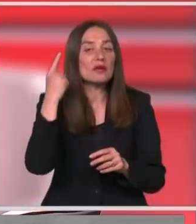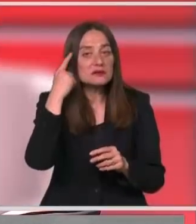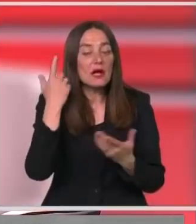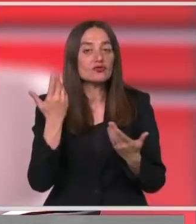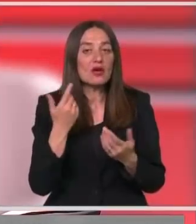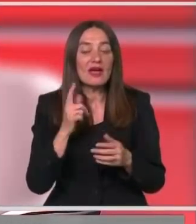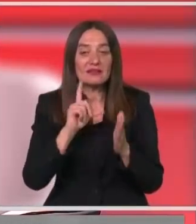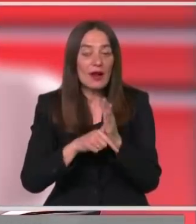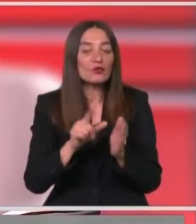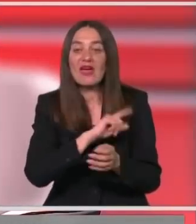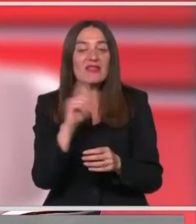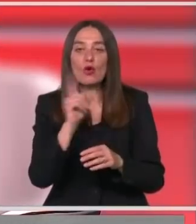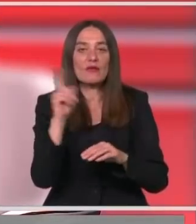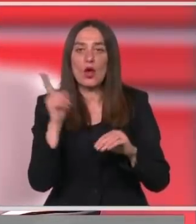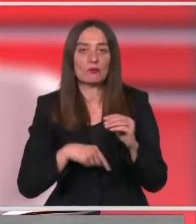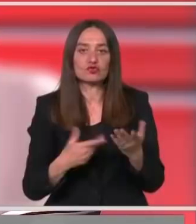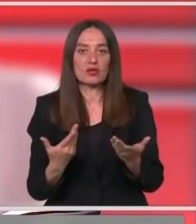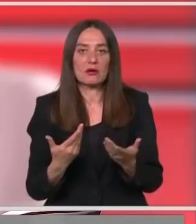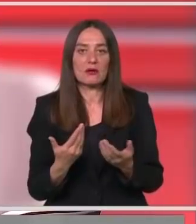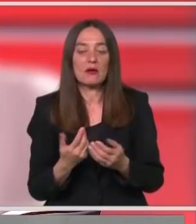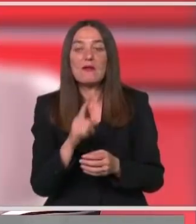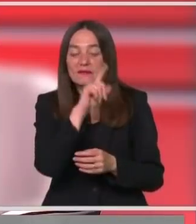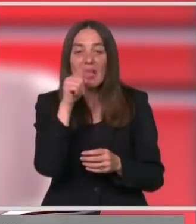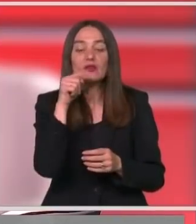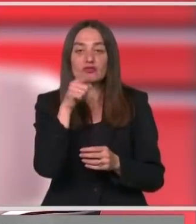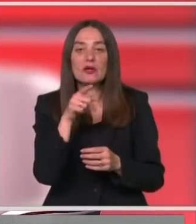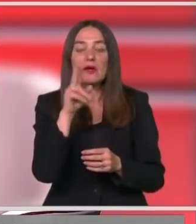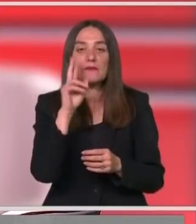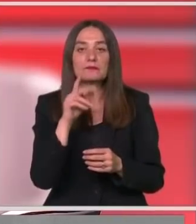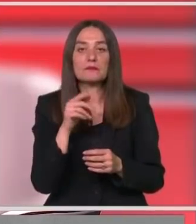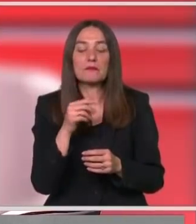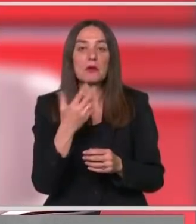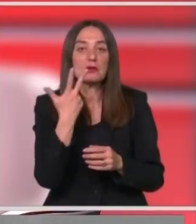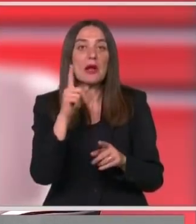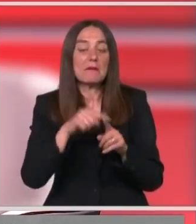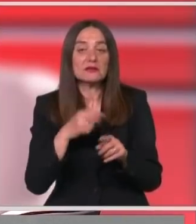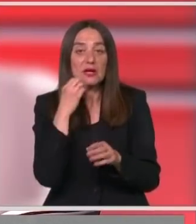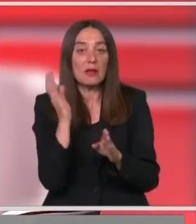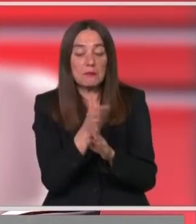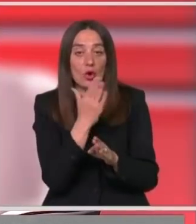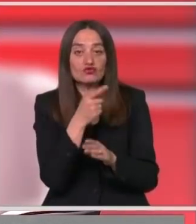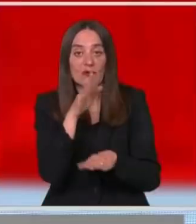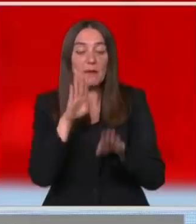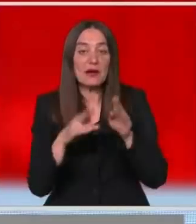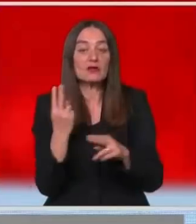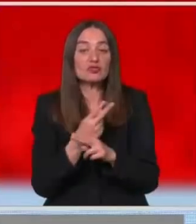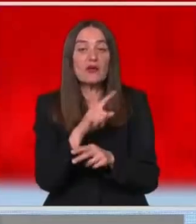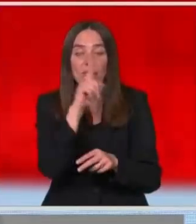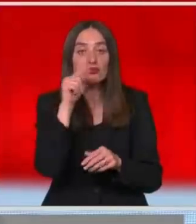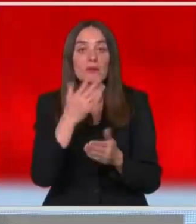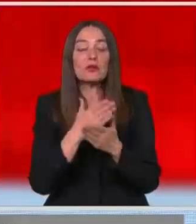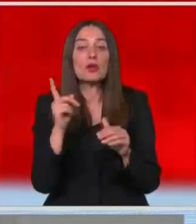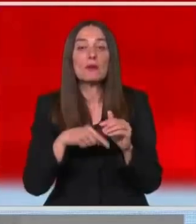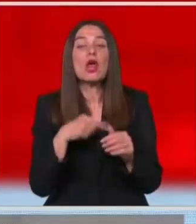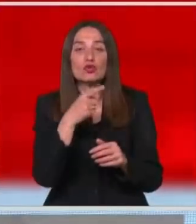otpušta trenutno. Ja to moram da kažem. Pa niko ne otpušta. Okej, ali da li će tako biti i za 3 meseca, kada ove mere države prođu? Tako je. I to je tema. I